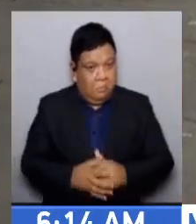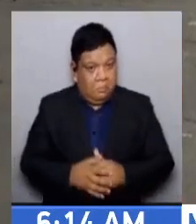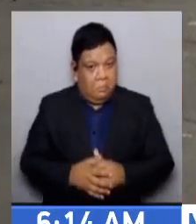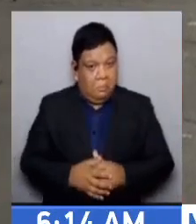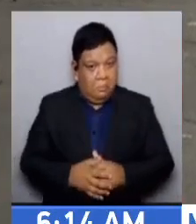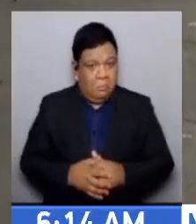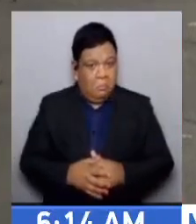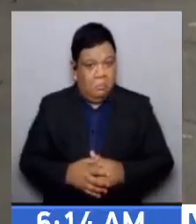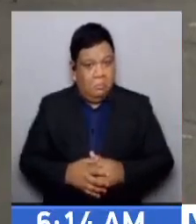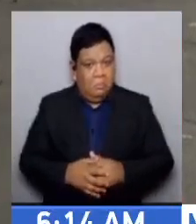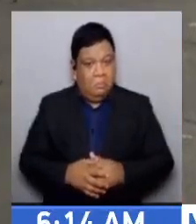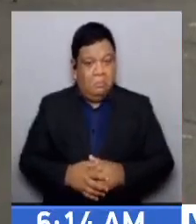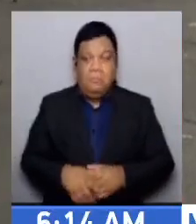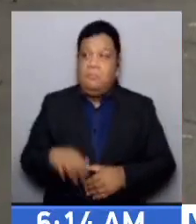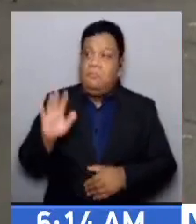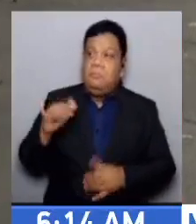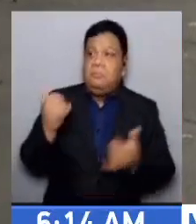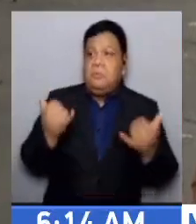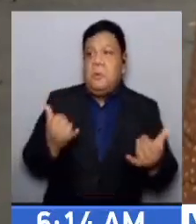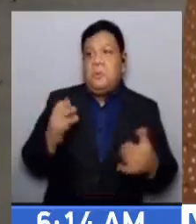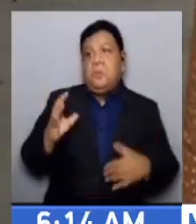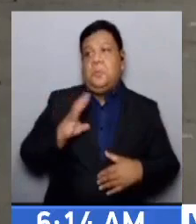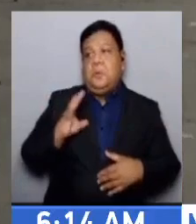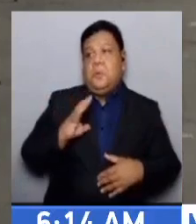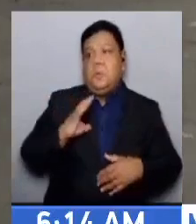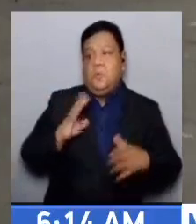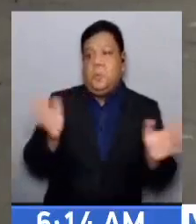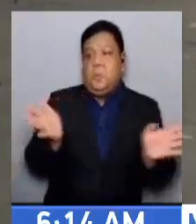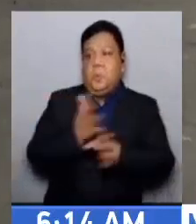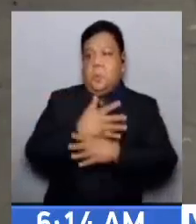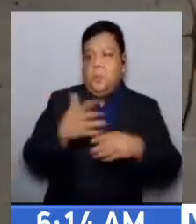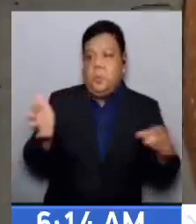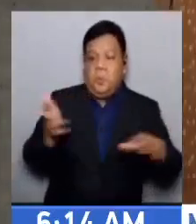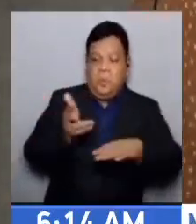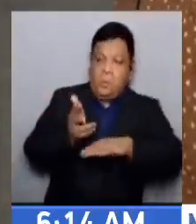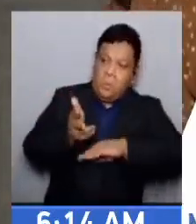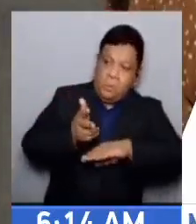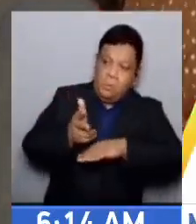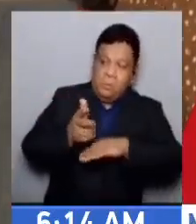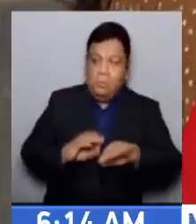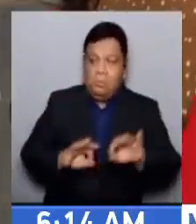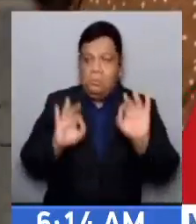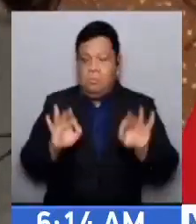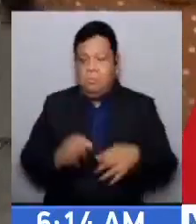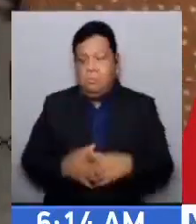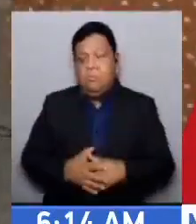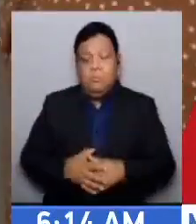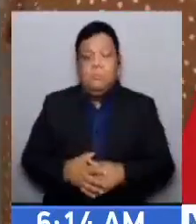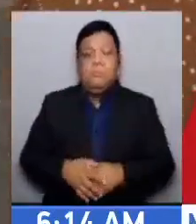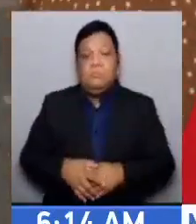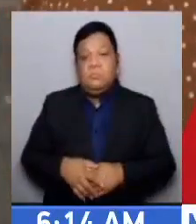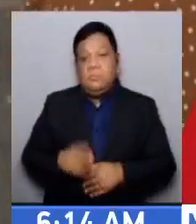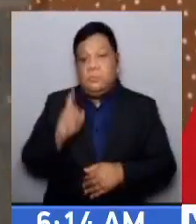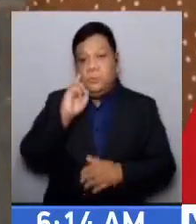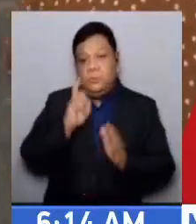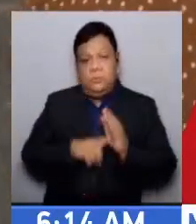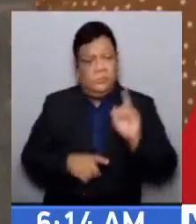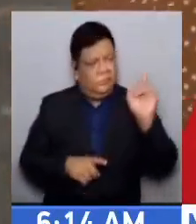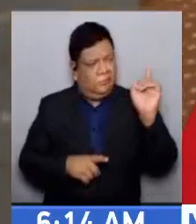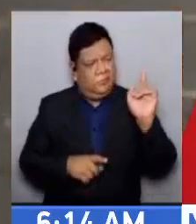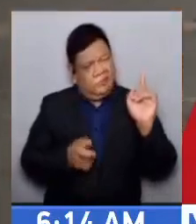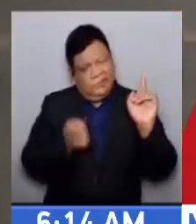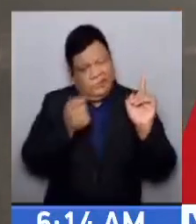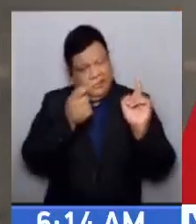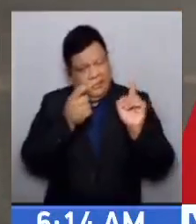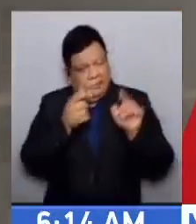ngayon, Maris, okay pa naman ang daloy ng trapiko. So nakikita ho natin sa aking likuran, eto may konting volume pero yan dahil na